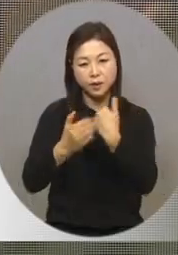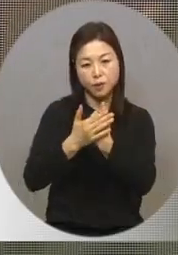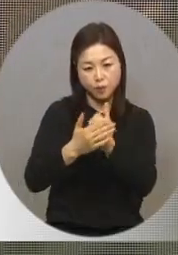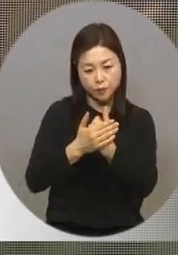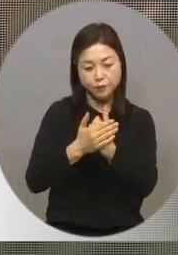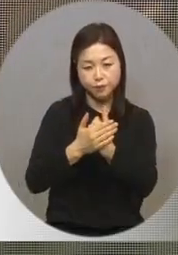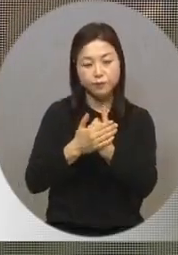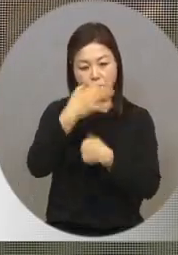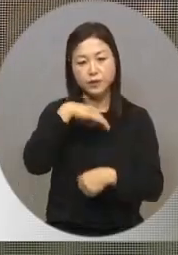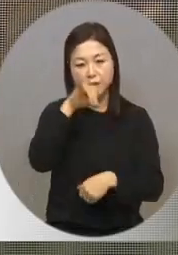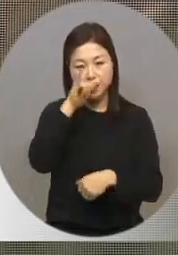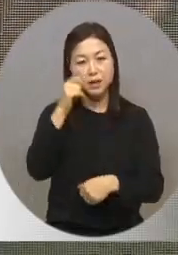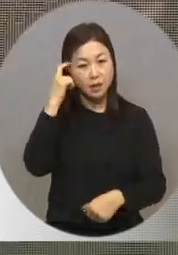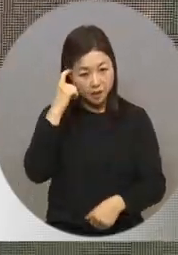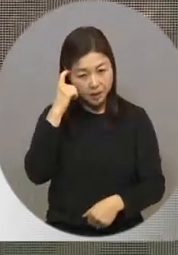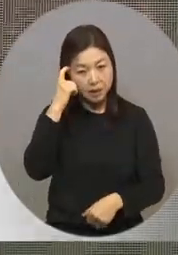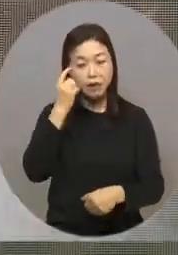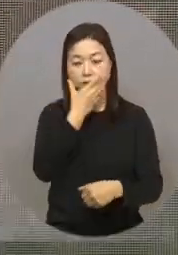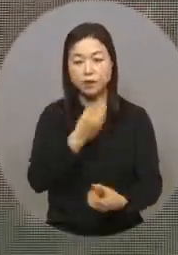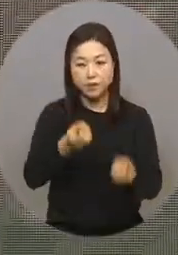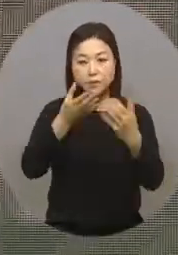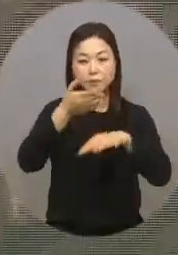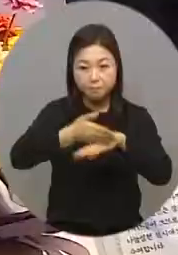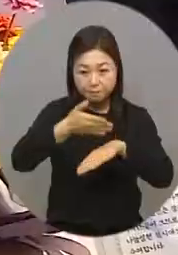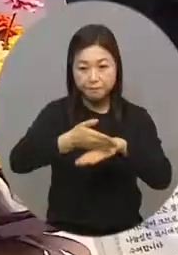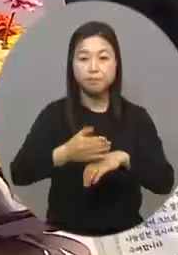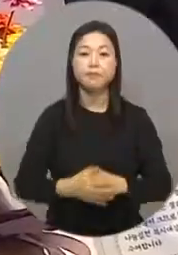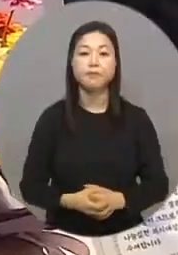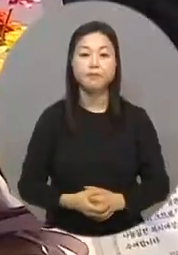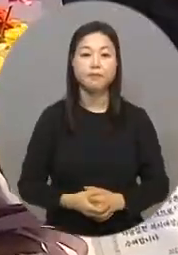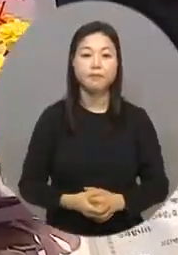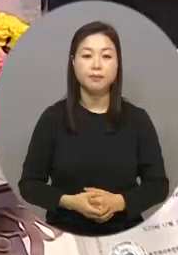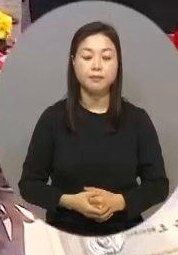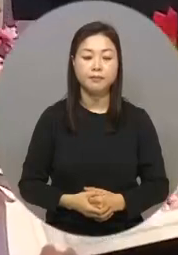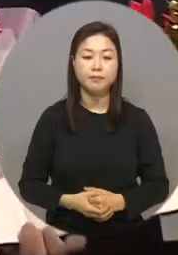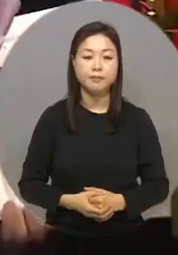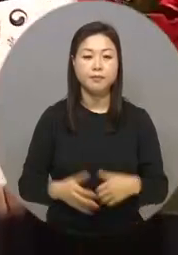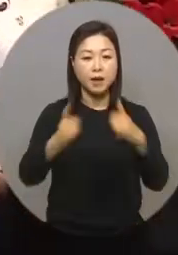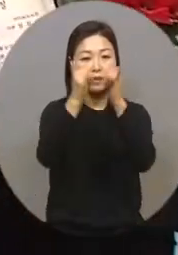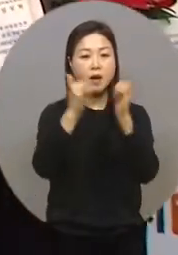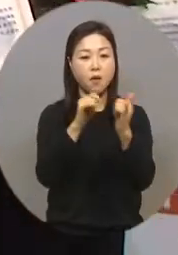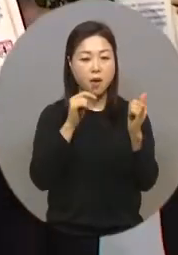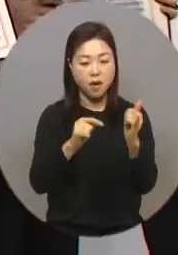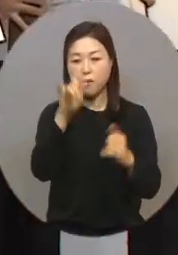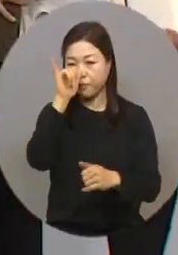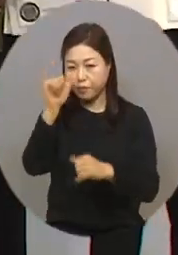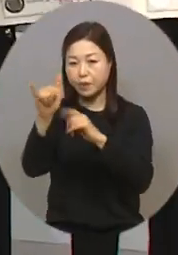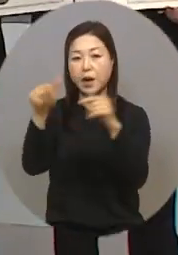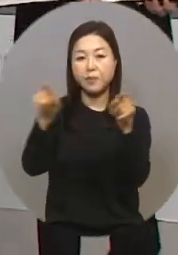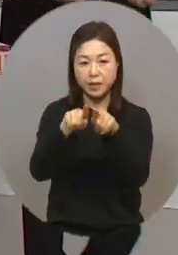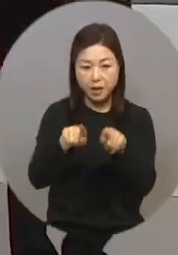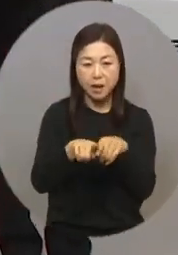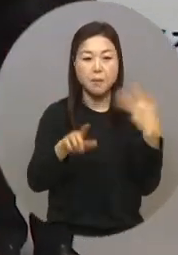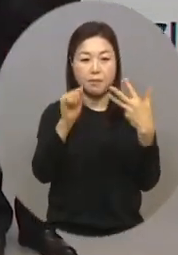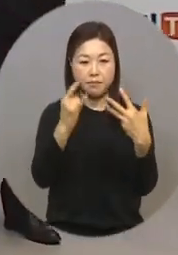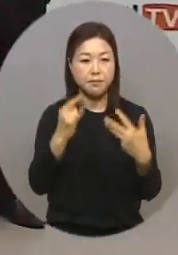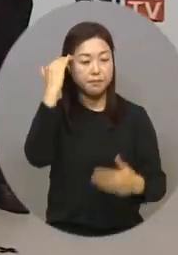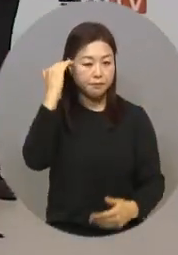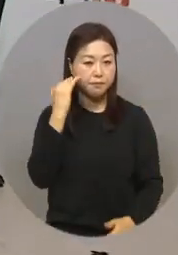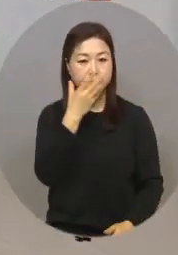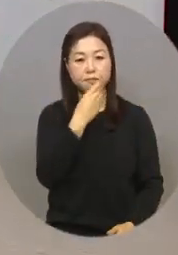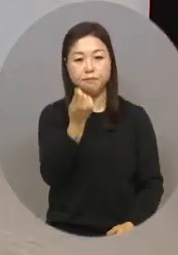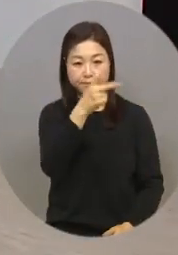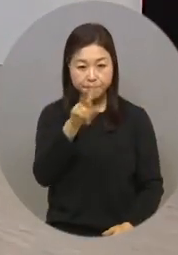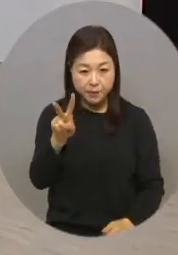생각합니다. 축하합니다. 여러분 고맙습니다. 우리 사회의 영웅들과 함께한 제8회 대한민국